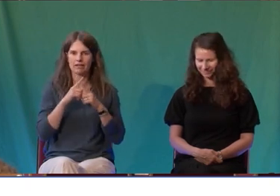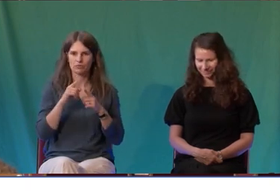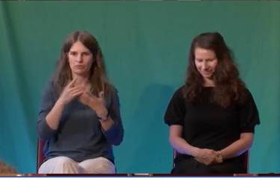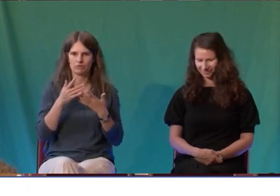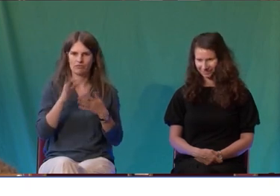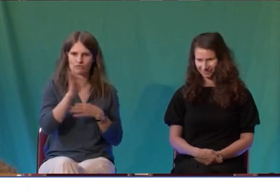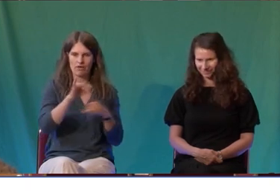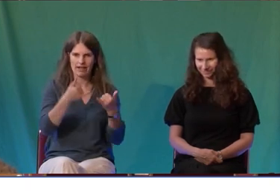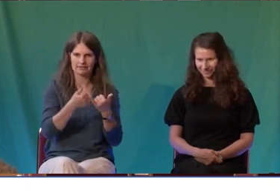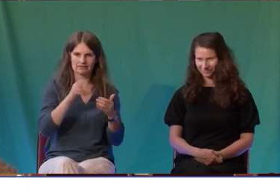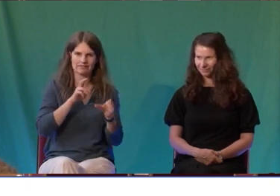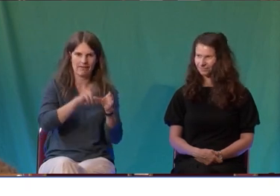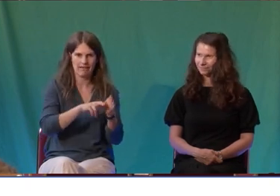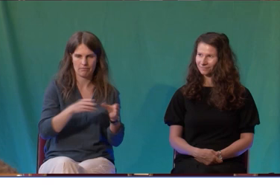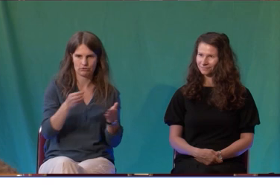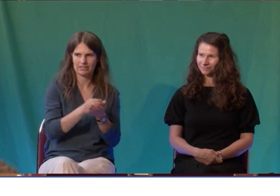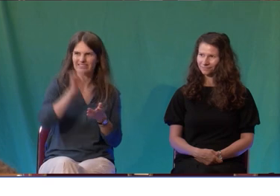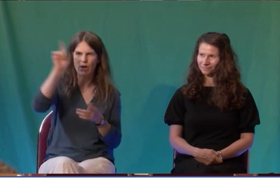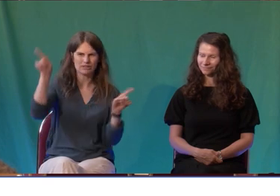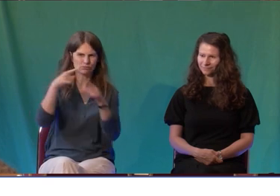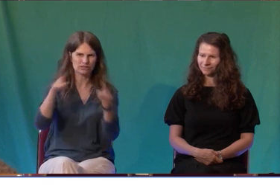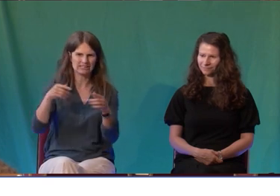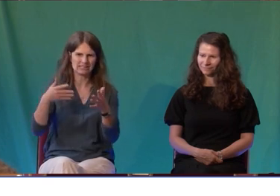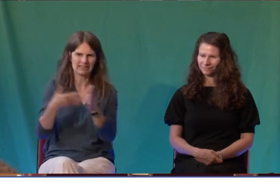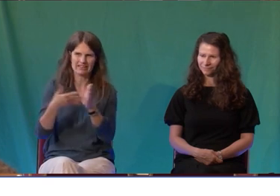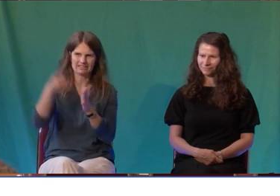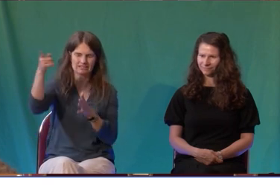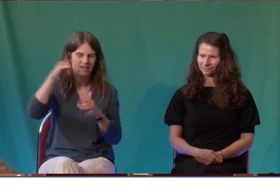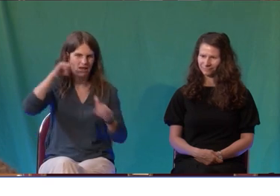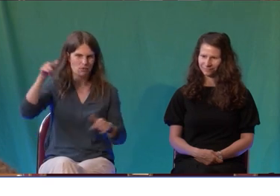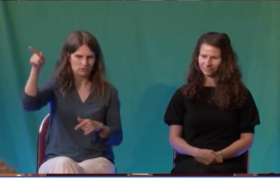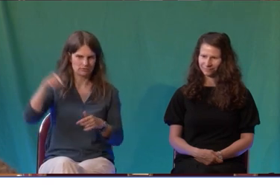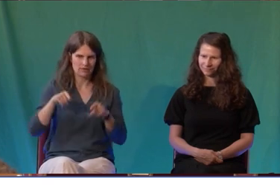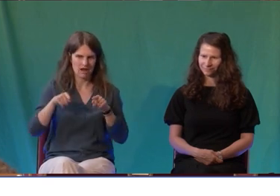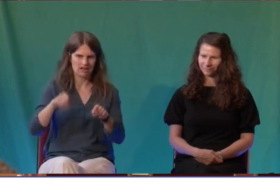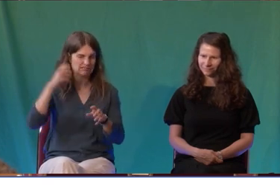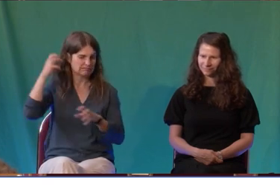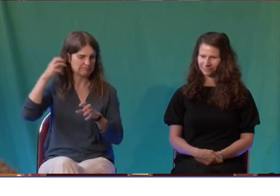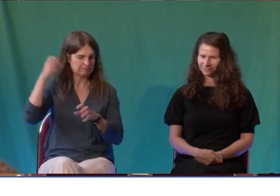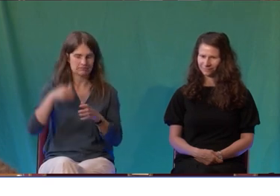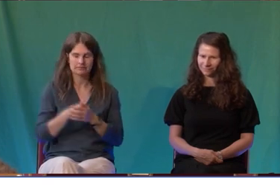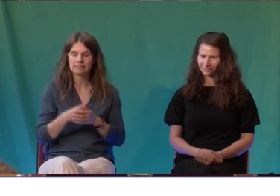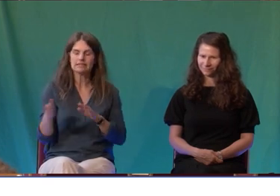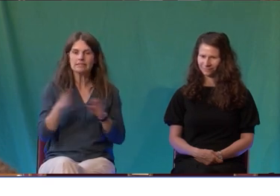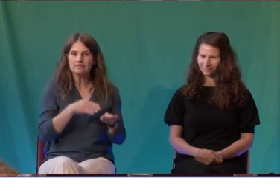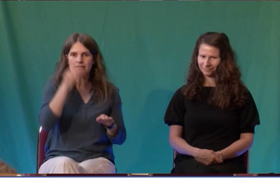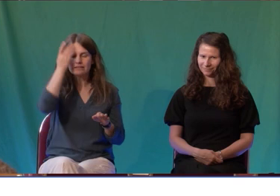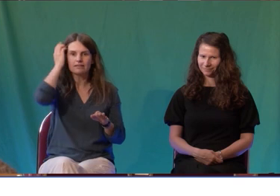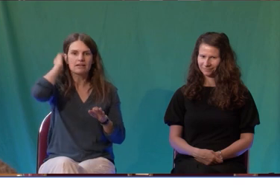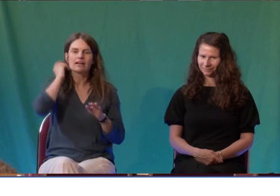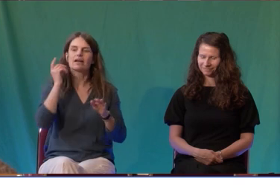das geht um die Beratung für Eltern mit Behinderungen zu dem Thema wurde in der Gruppe